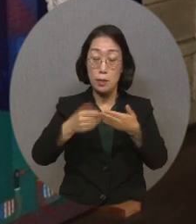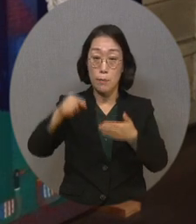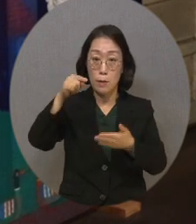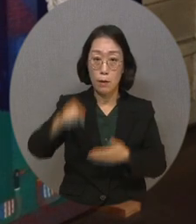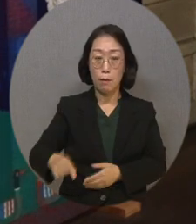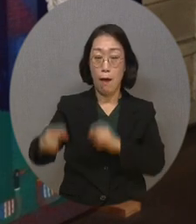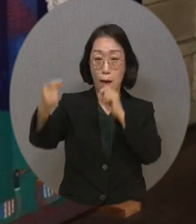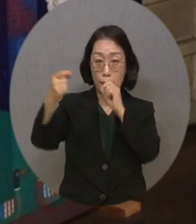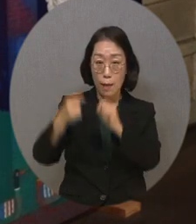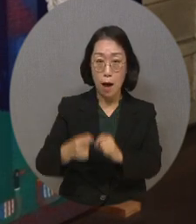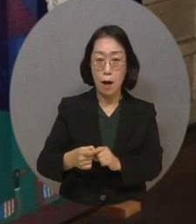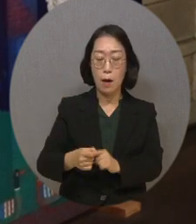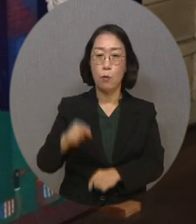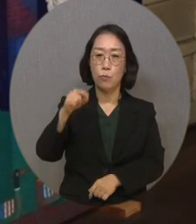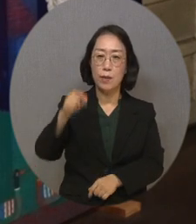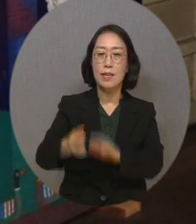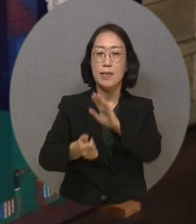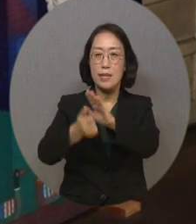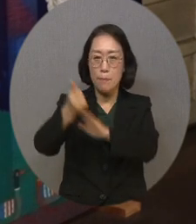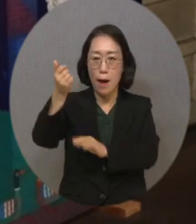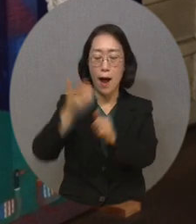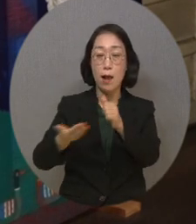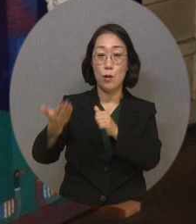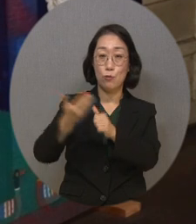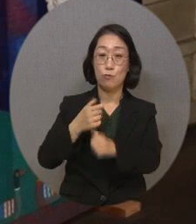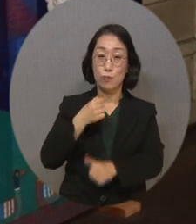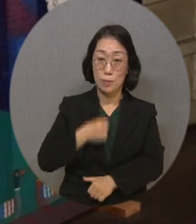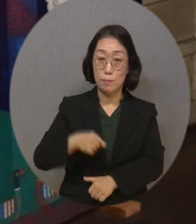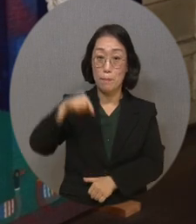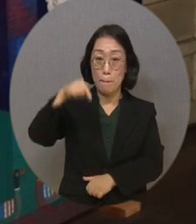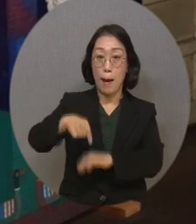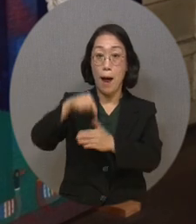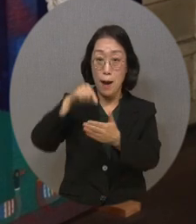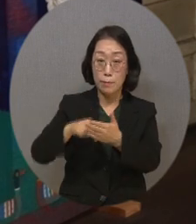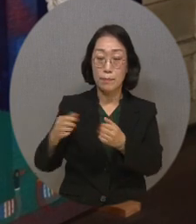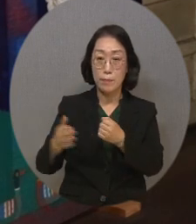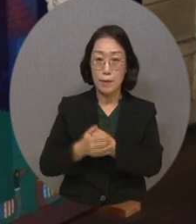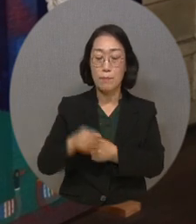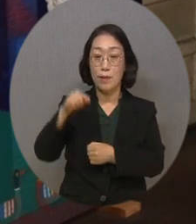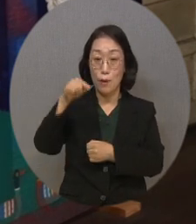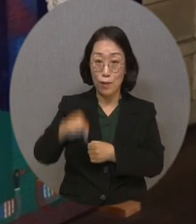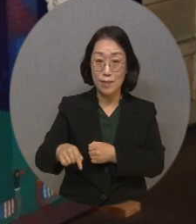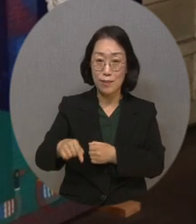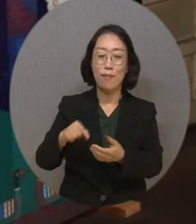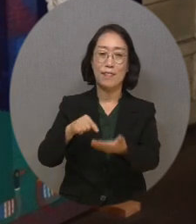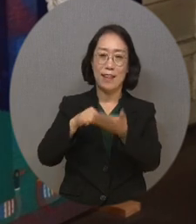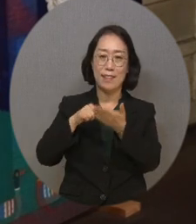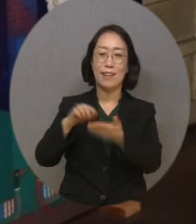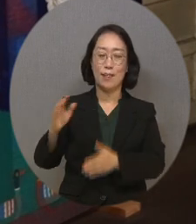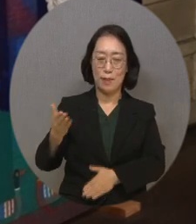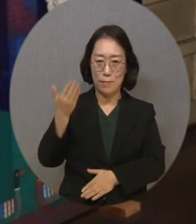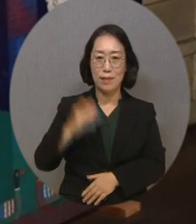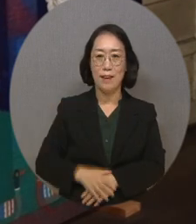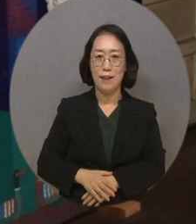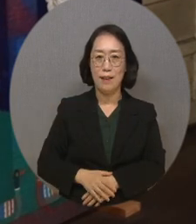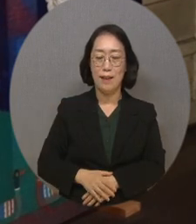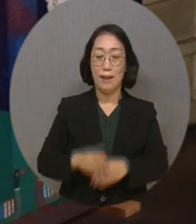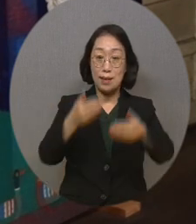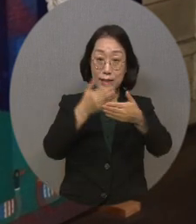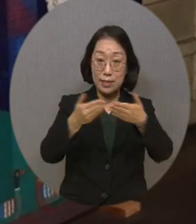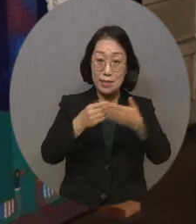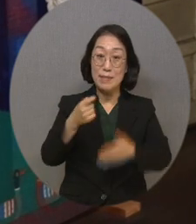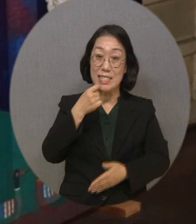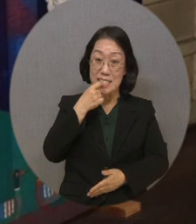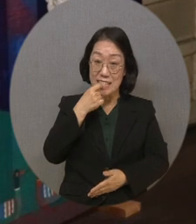날의 기운을 희망으로 전하려는 간절한 마음이 함축돼 작품으로 드러납니다. 캔버스 위